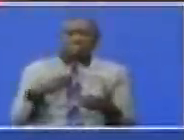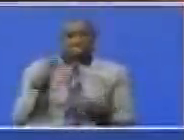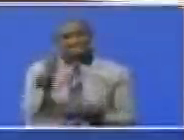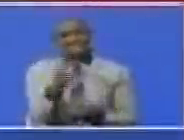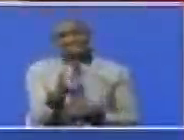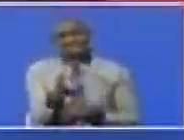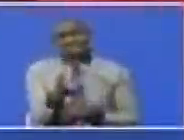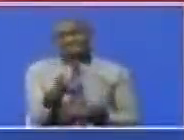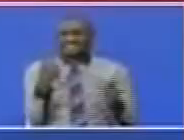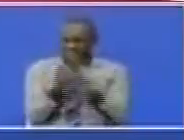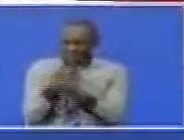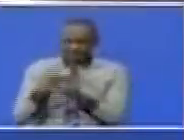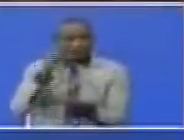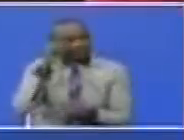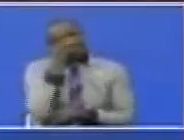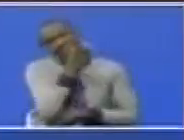Kenya na maeneo ya pwani.